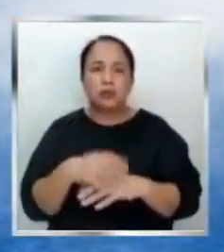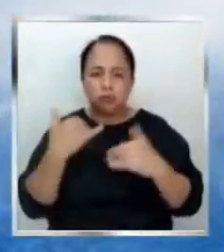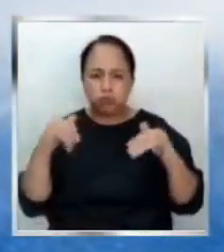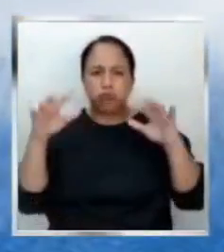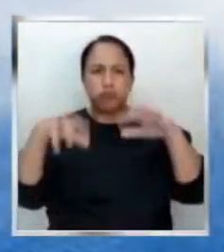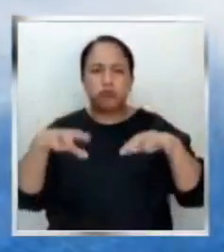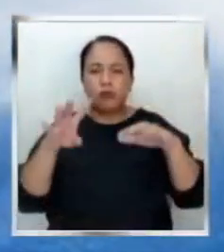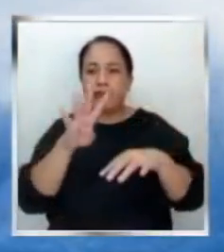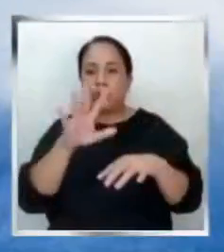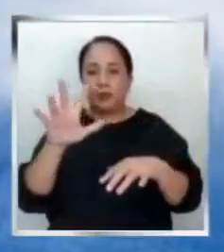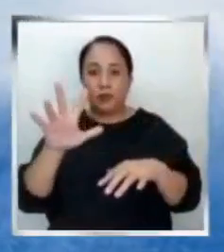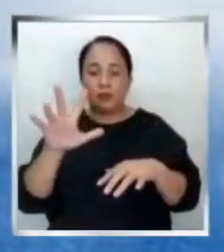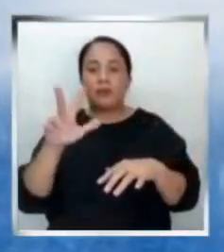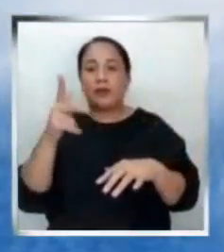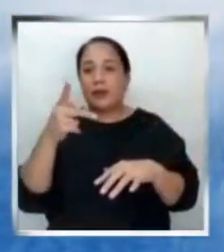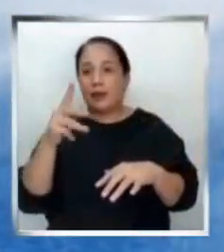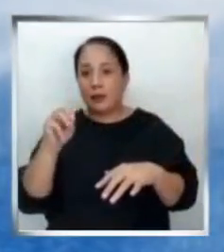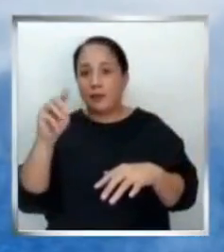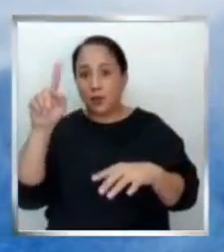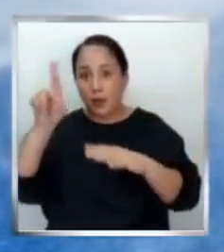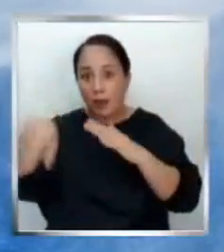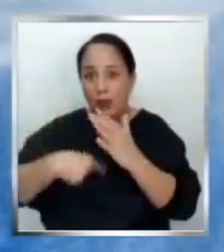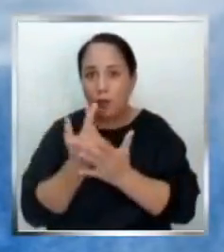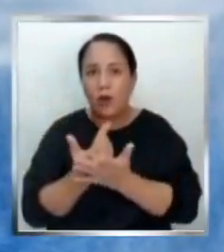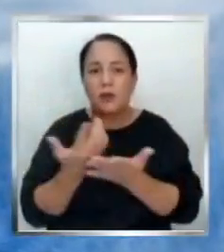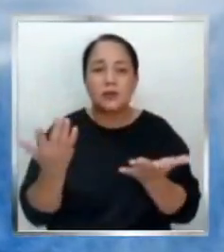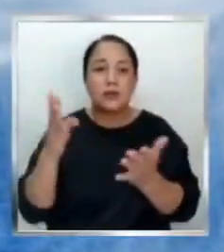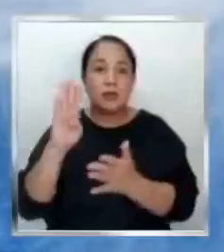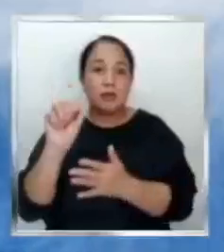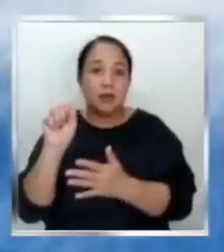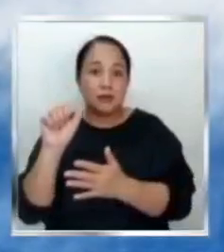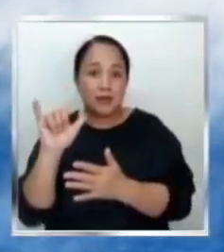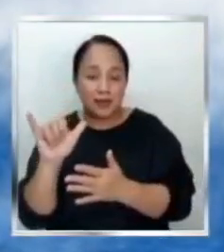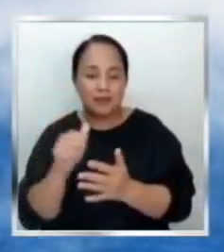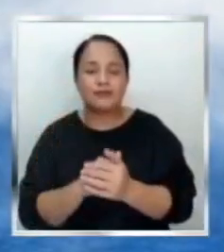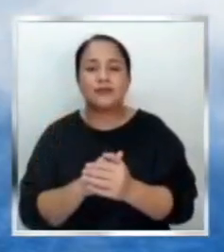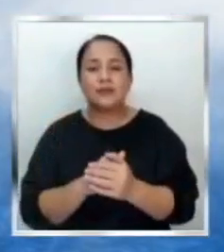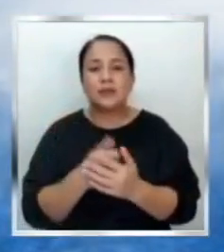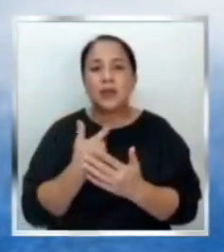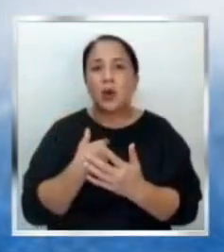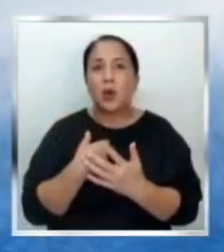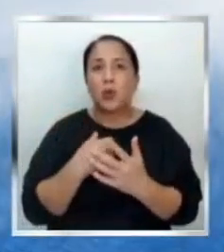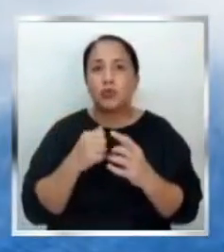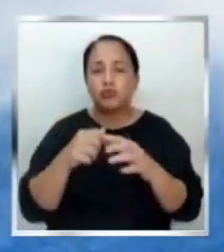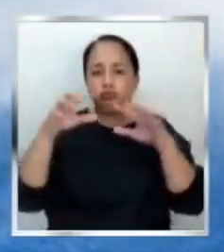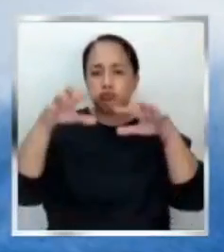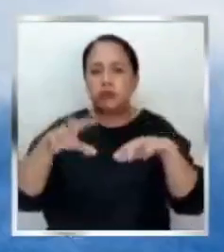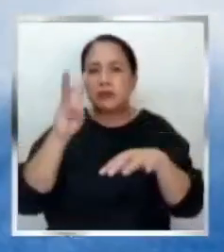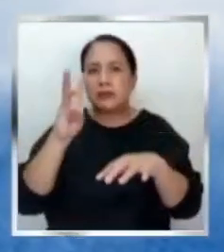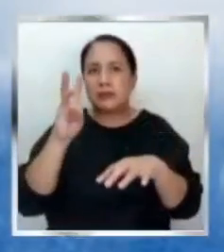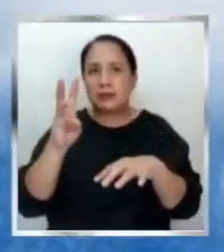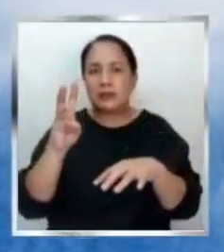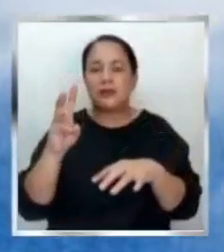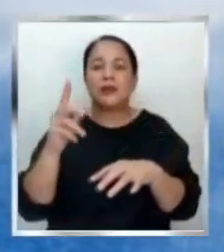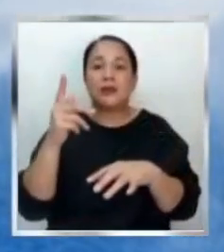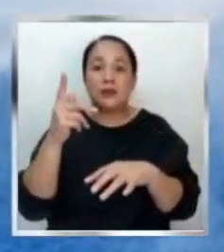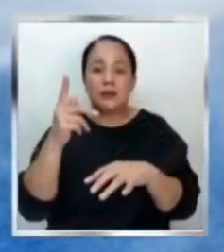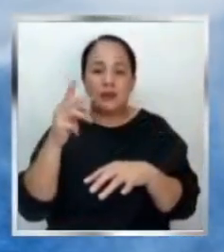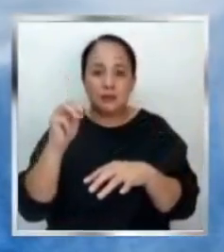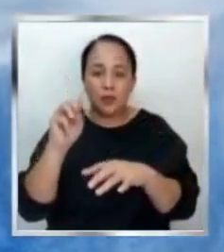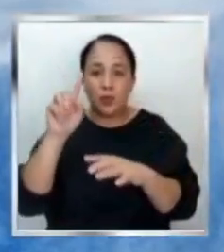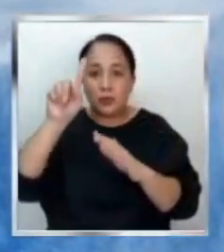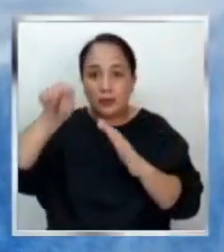kilometers per hour habang nandyan sa may Basay, Samar, at ang kanyang bugso 60 kilometers per hour. At ito, mga kapuso,